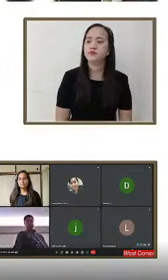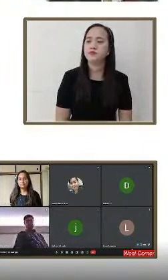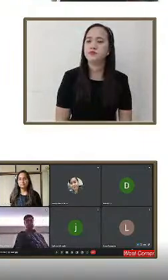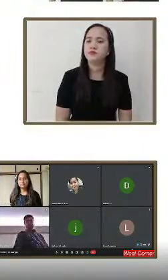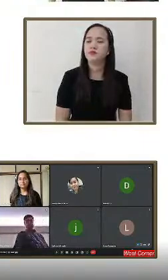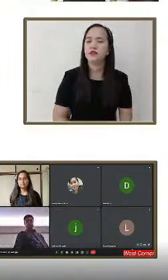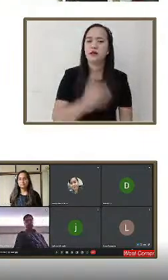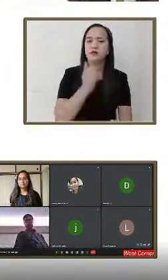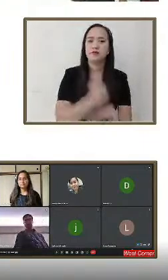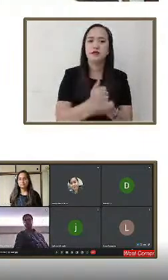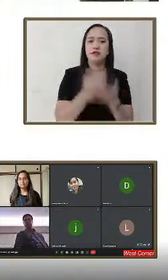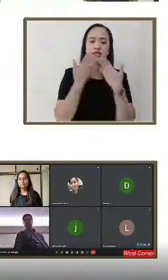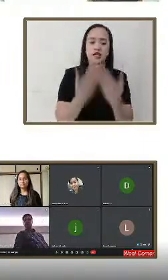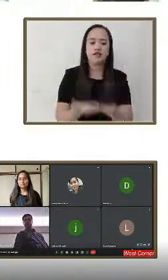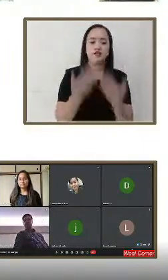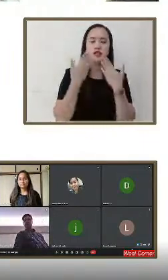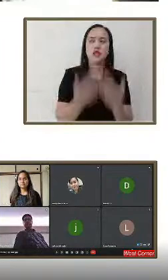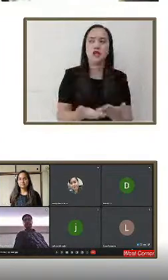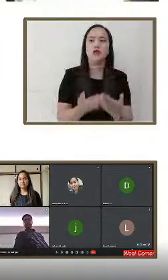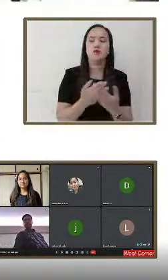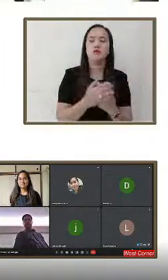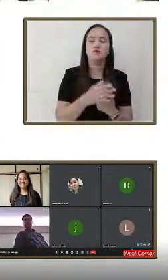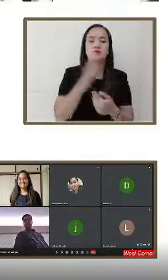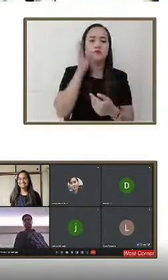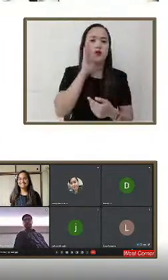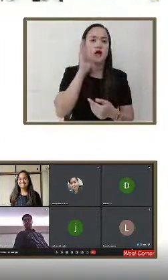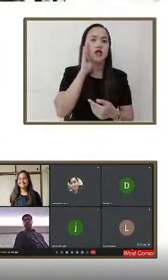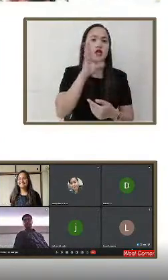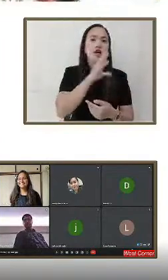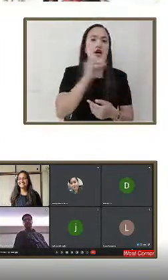All right, thank you, brethren. Sa lahat ng mga nasa